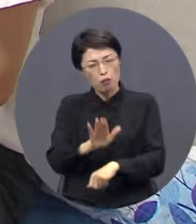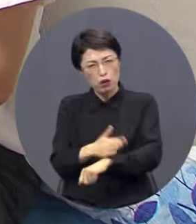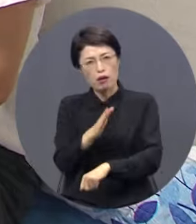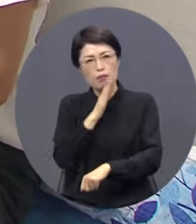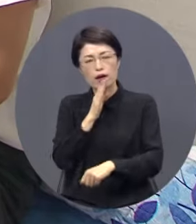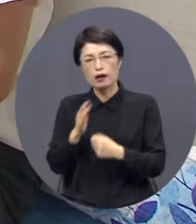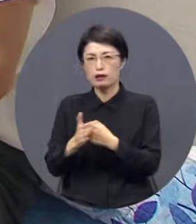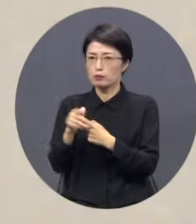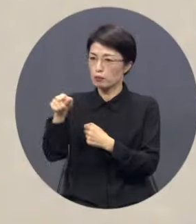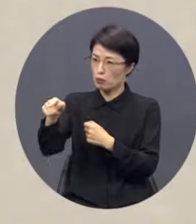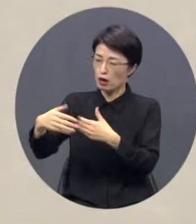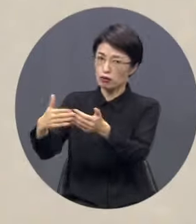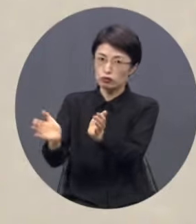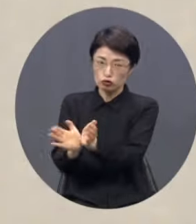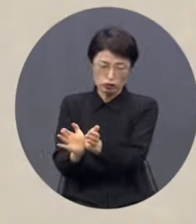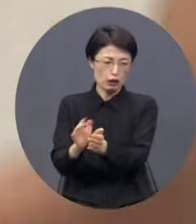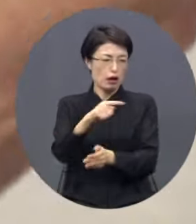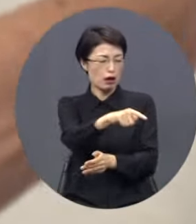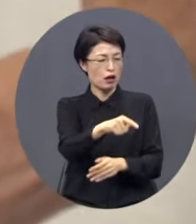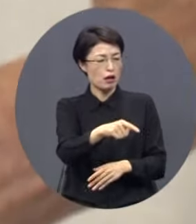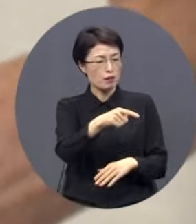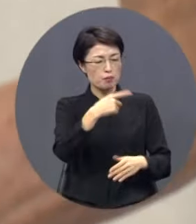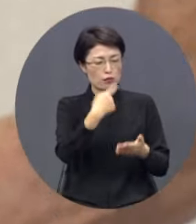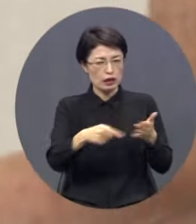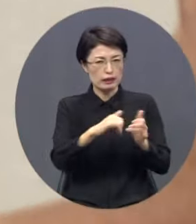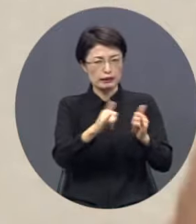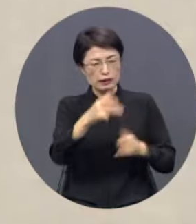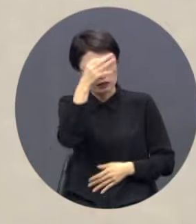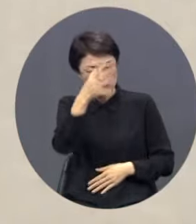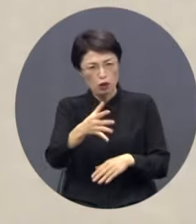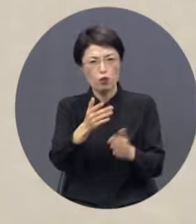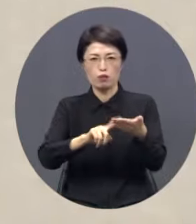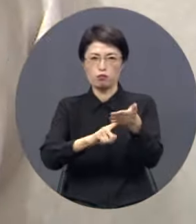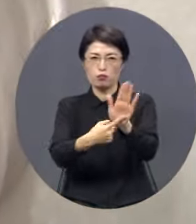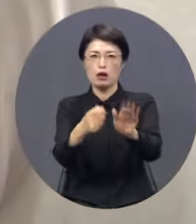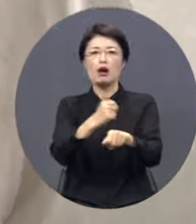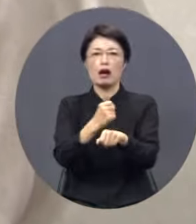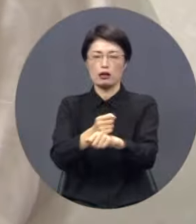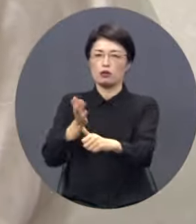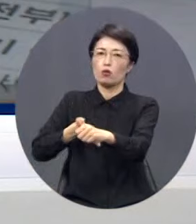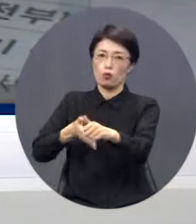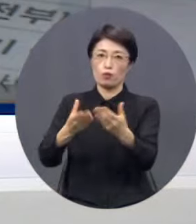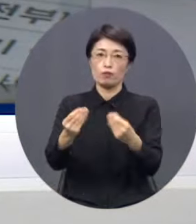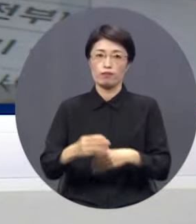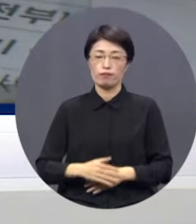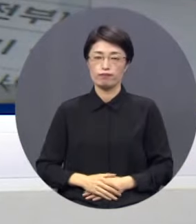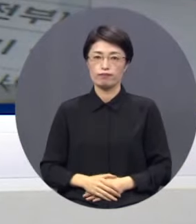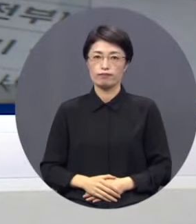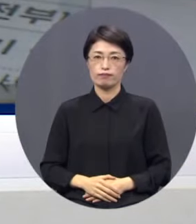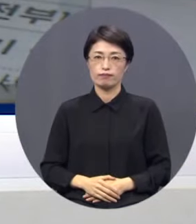사과하고 명예 회복을 위한 적절한 조치를 하라고 권고했습니다.